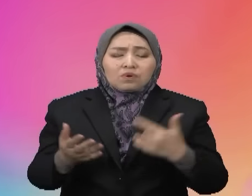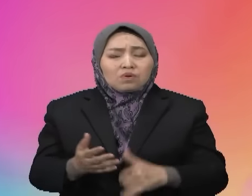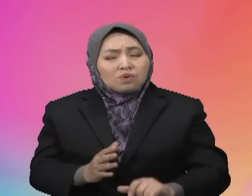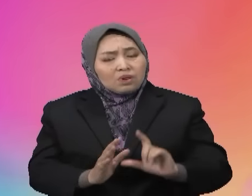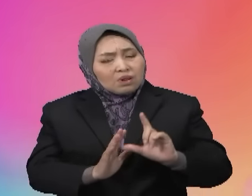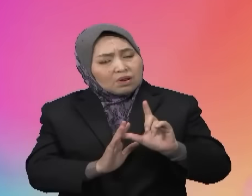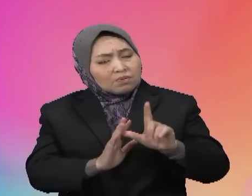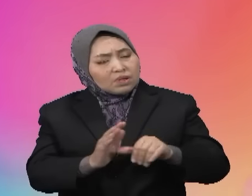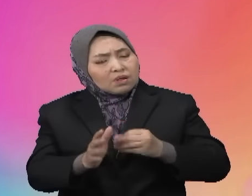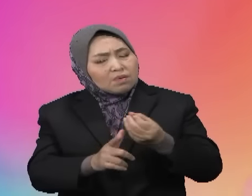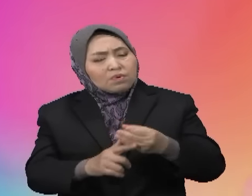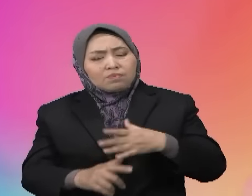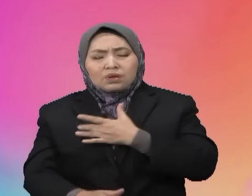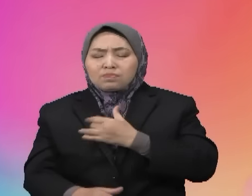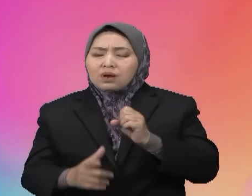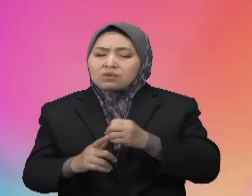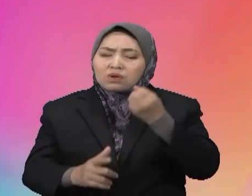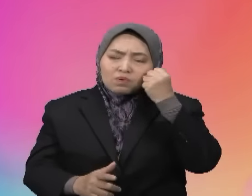turadduna ila